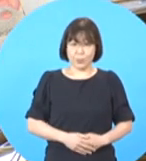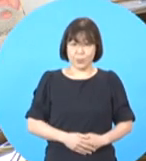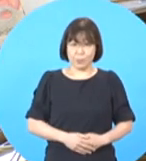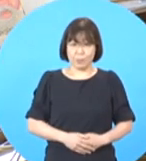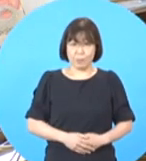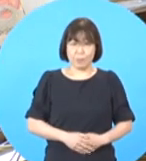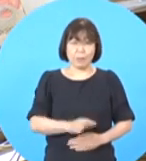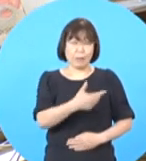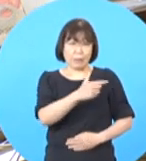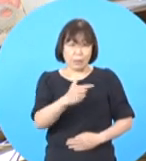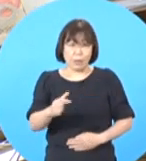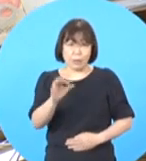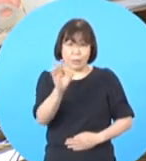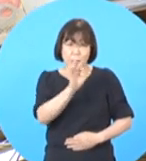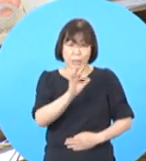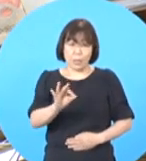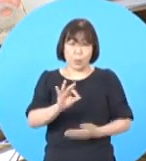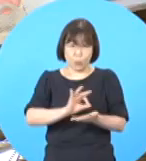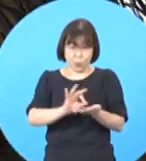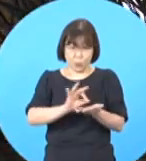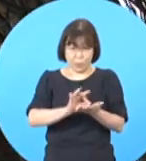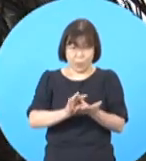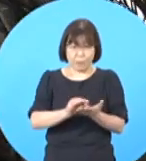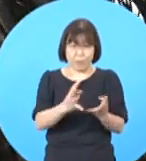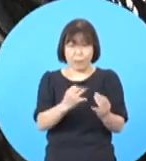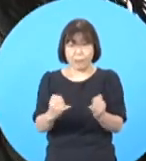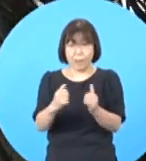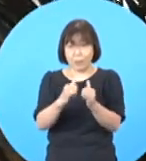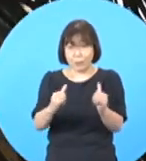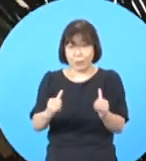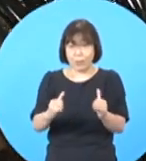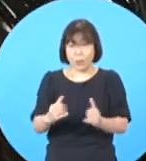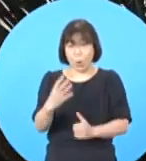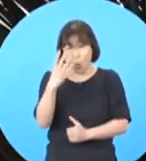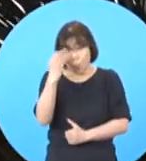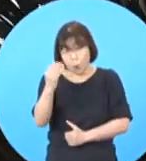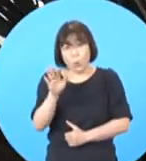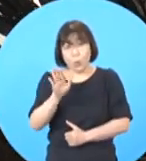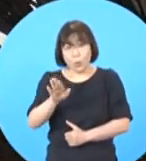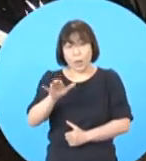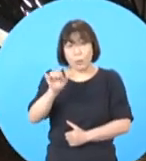さまざまな製品に生かされ、多くの人の心を捉える